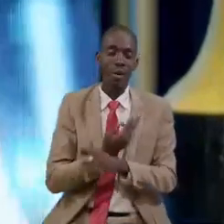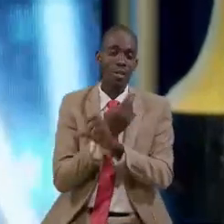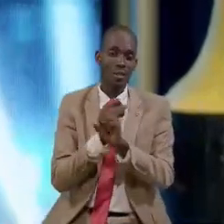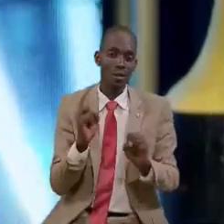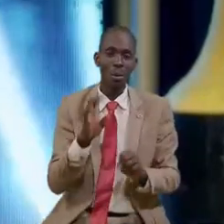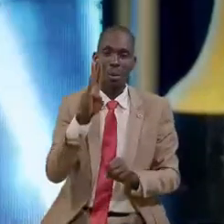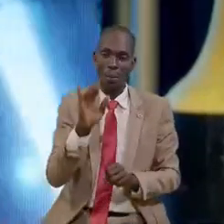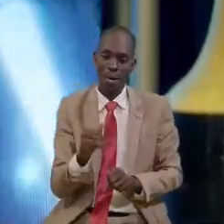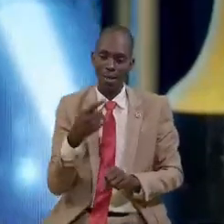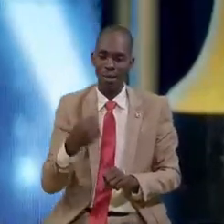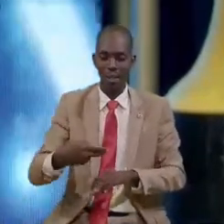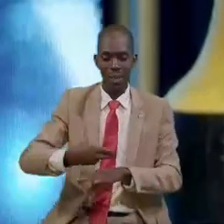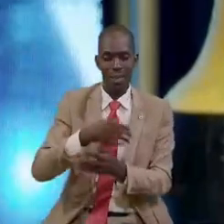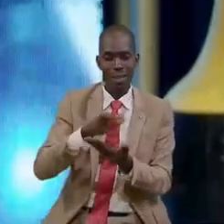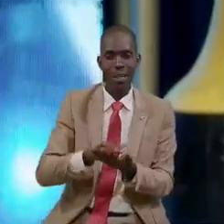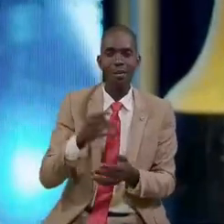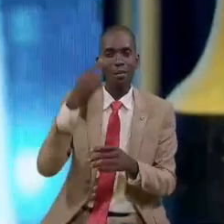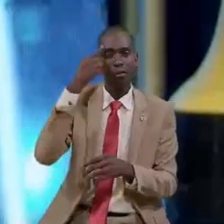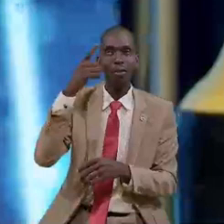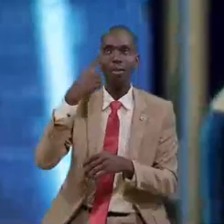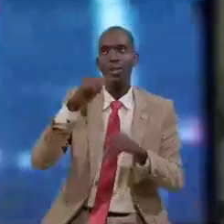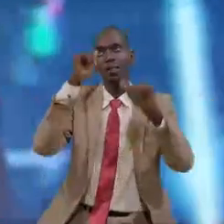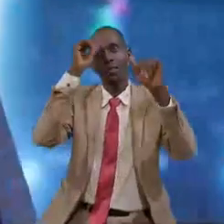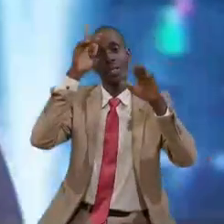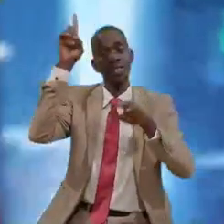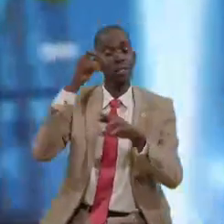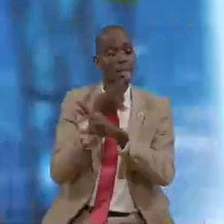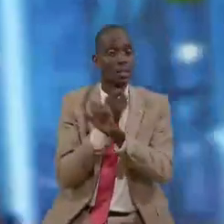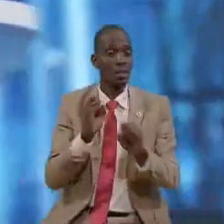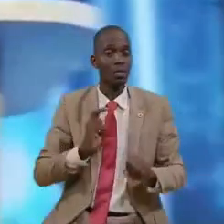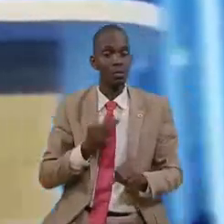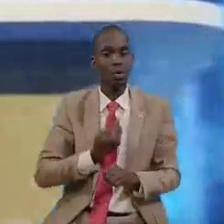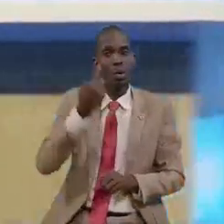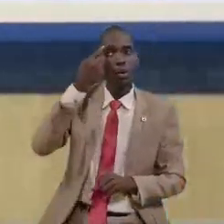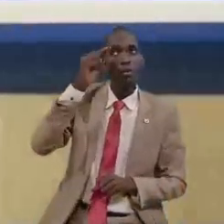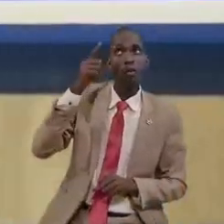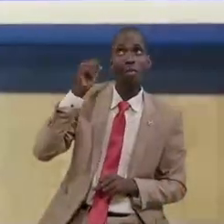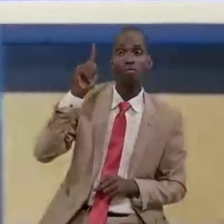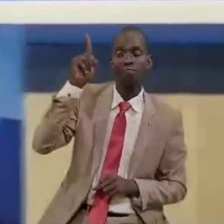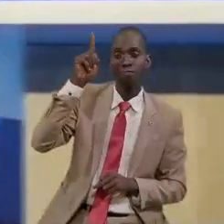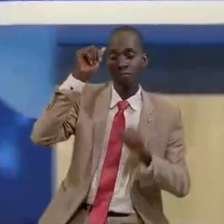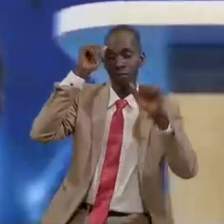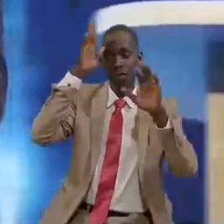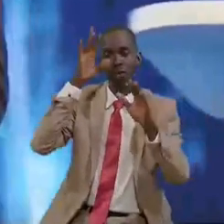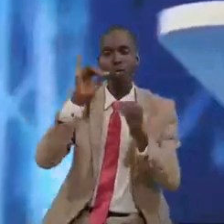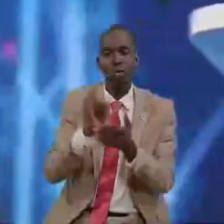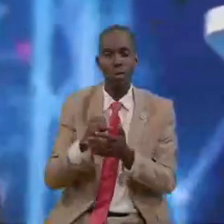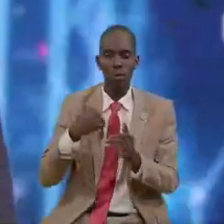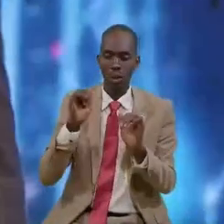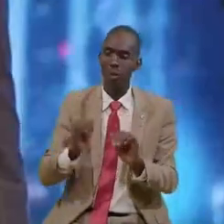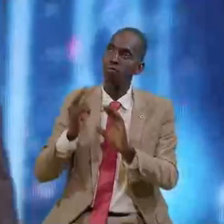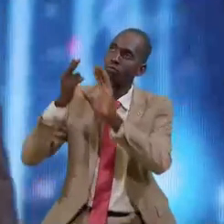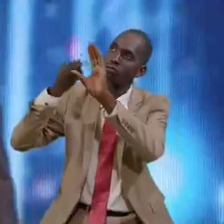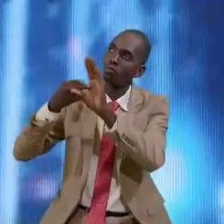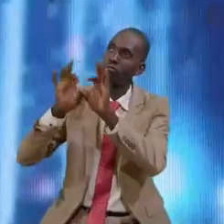Père. Il nous a rachetés pour le Père, afin que nous puissions venir dans la famille de